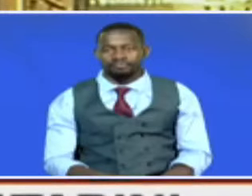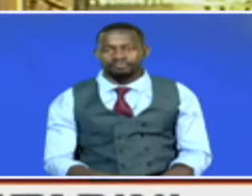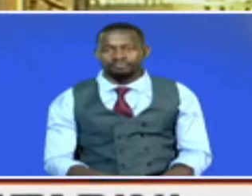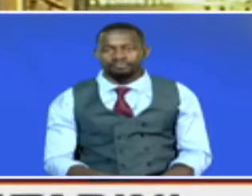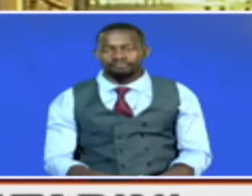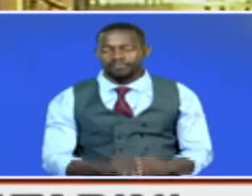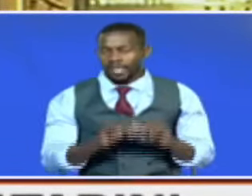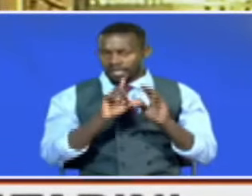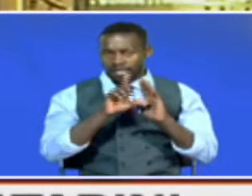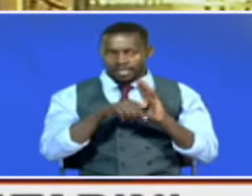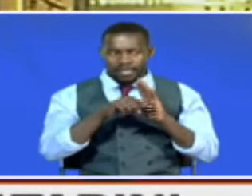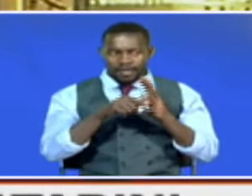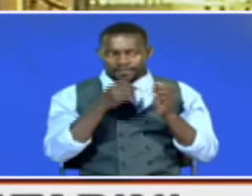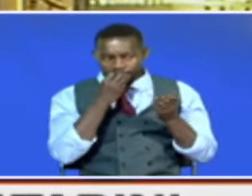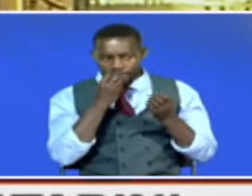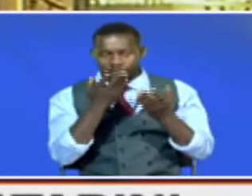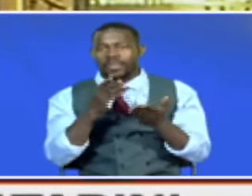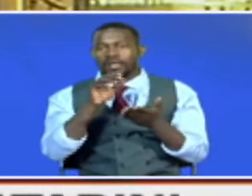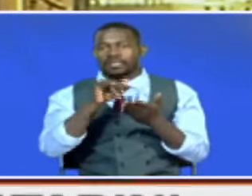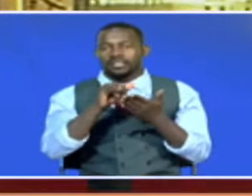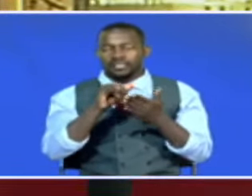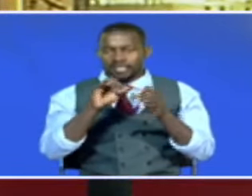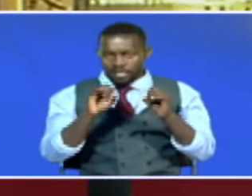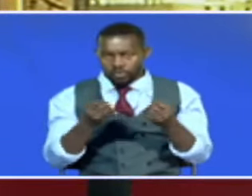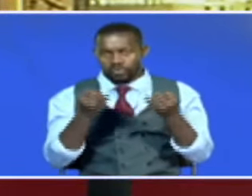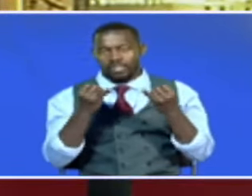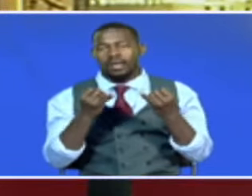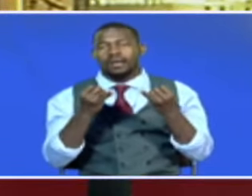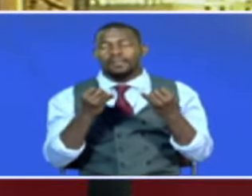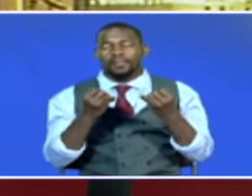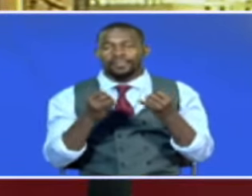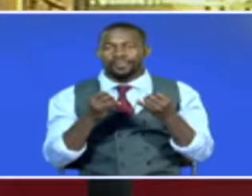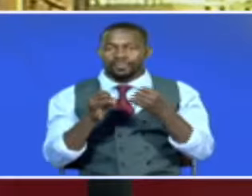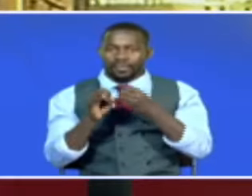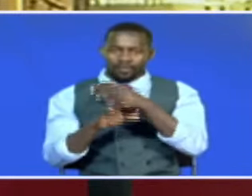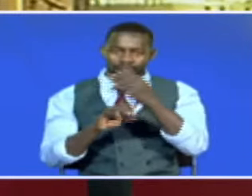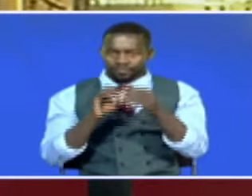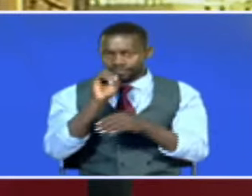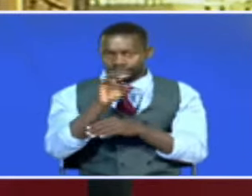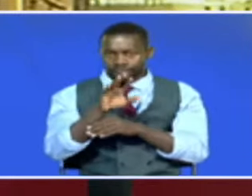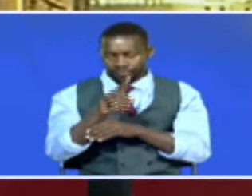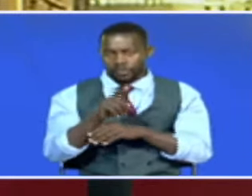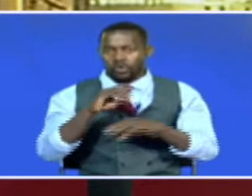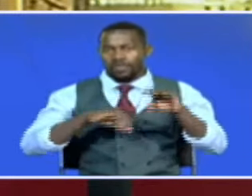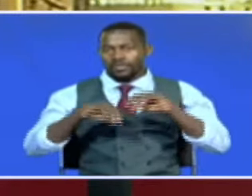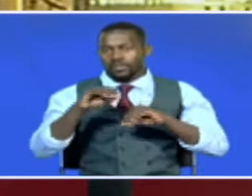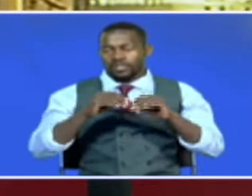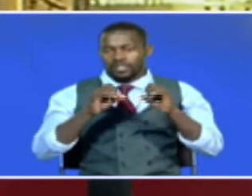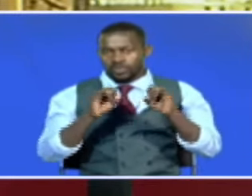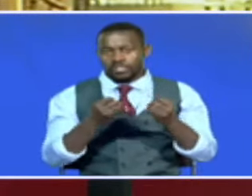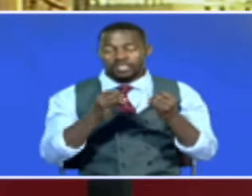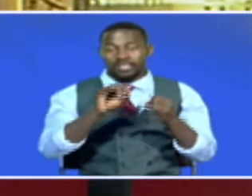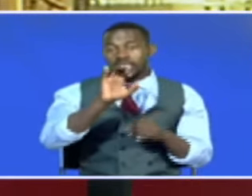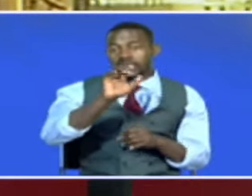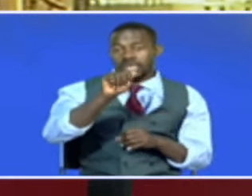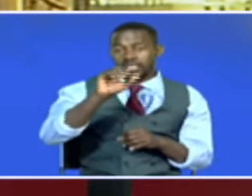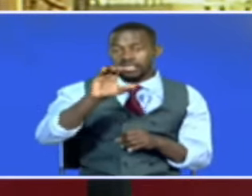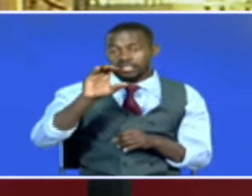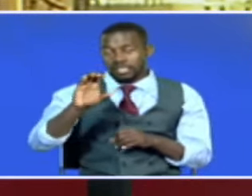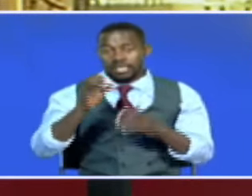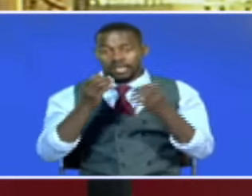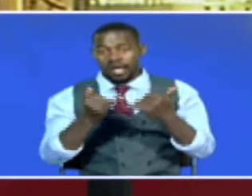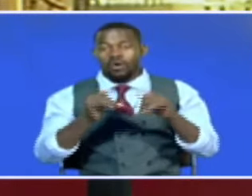Na bila shaka tutarejelea taarifa hiyo baadaye, lakini tuangazie masuala ya ufisadi ambapo tume ya kupambana na ufisadi EACC